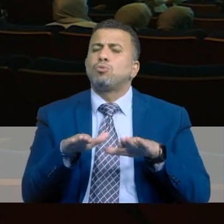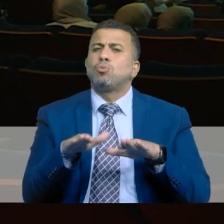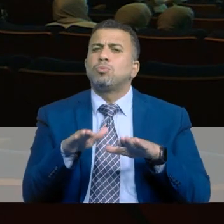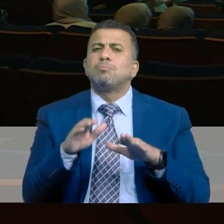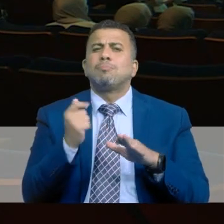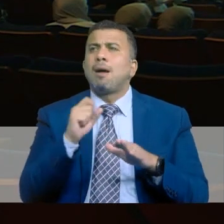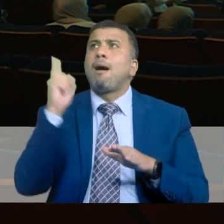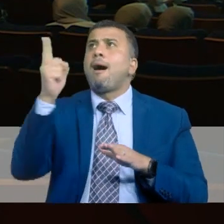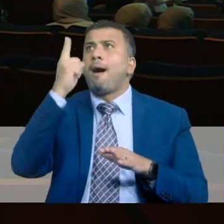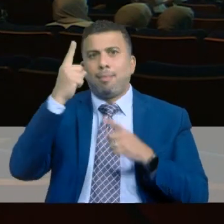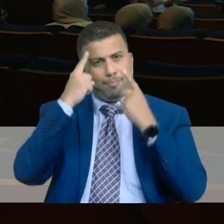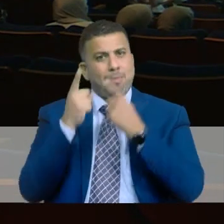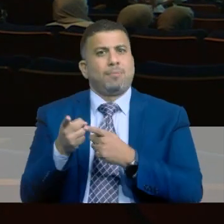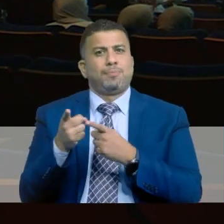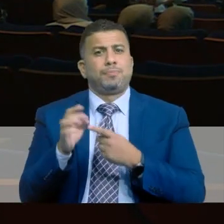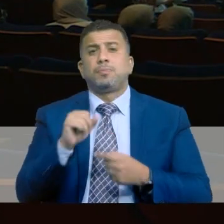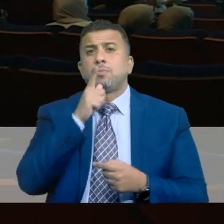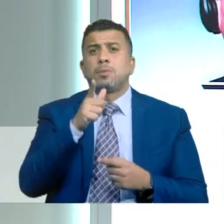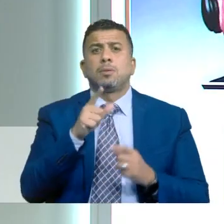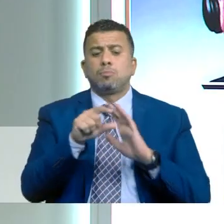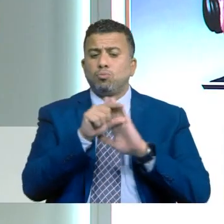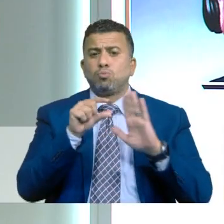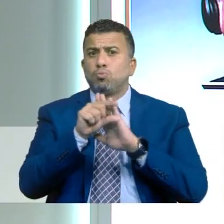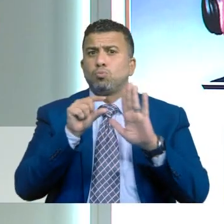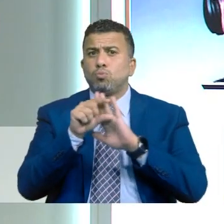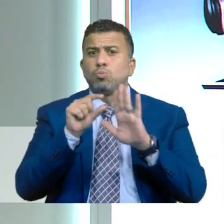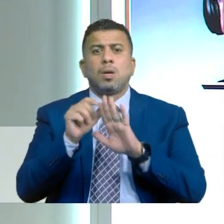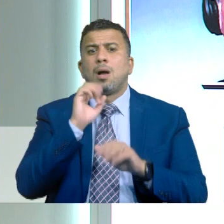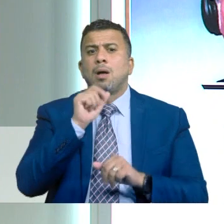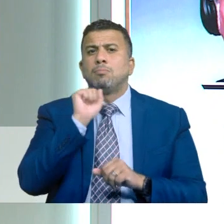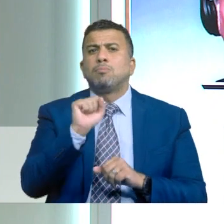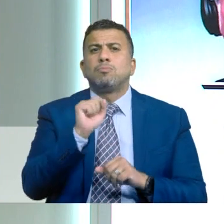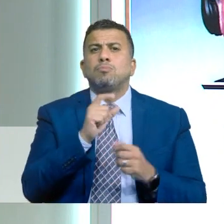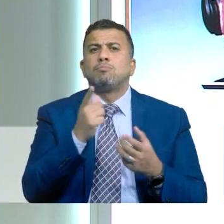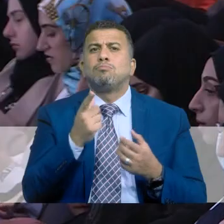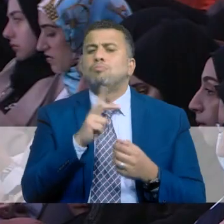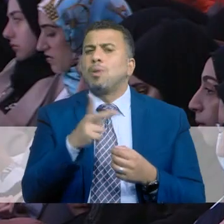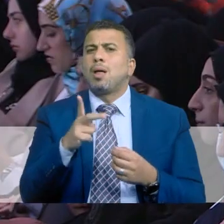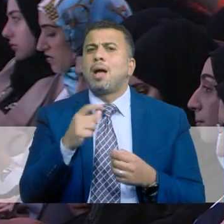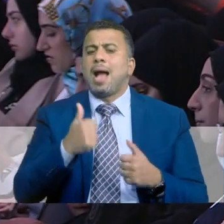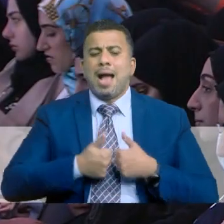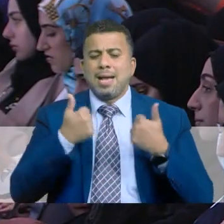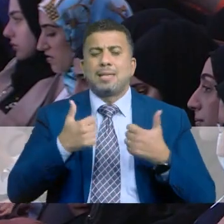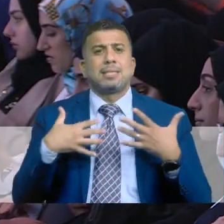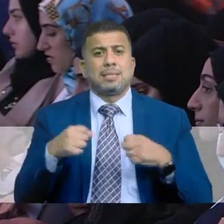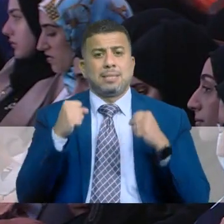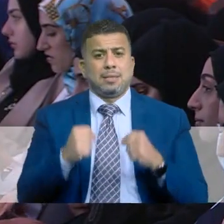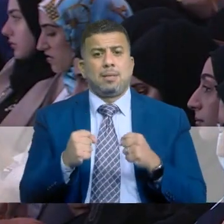العالمية. عدد من القضايا الصحية المعاصرة ذات الصلة بتعزيز جودة الحياة